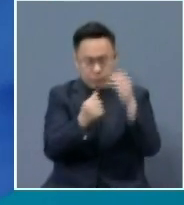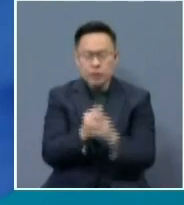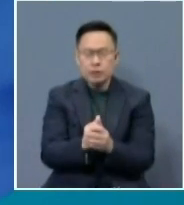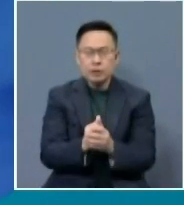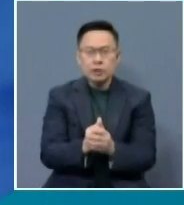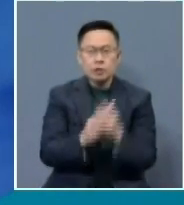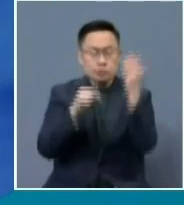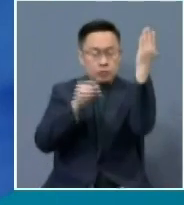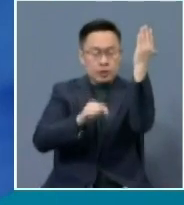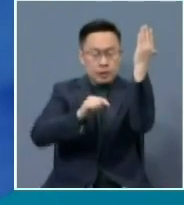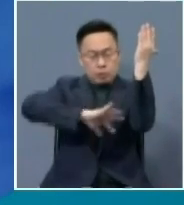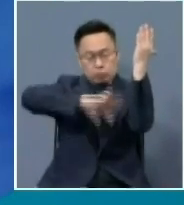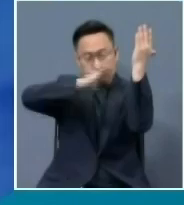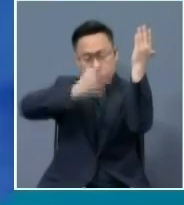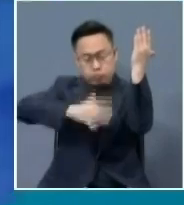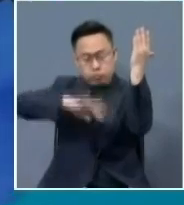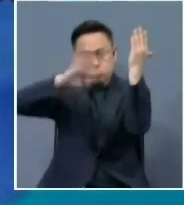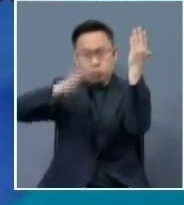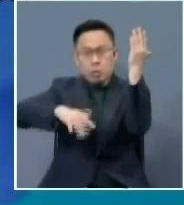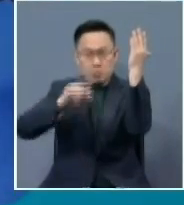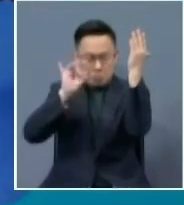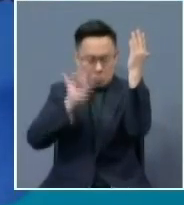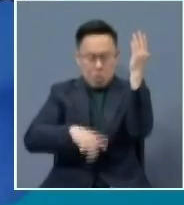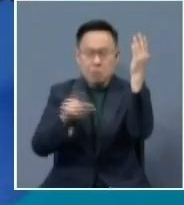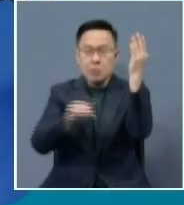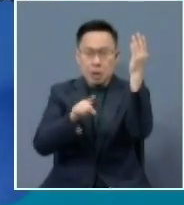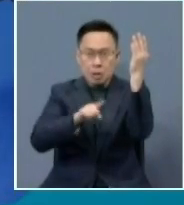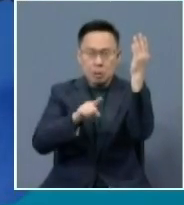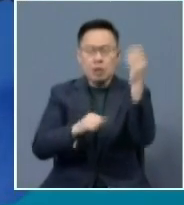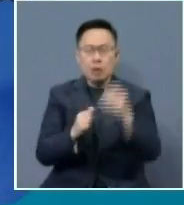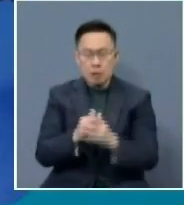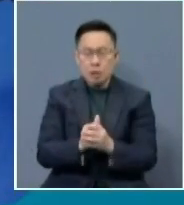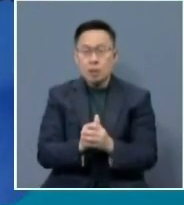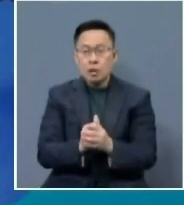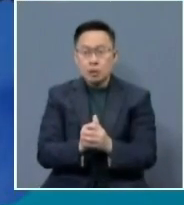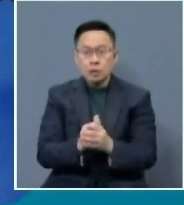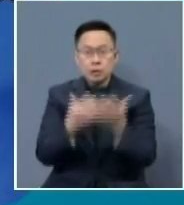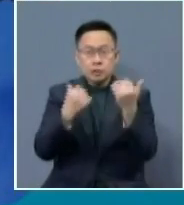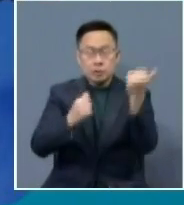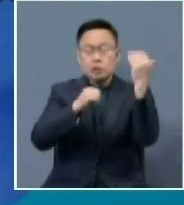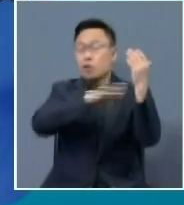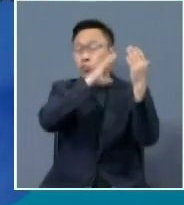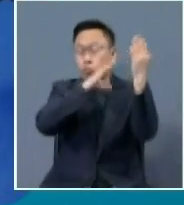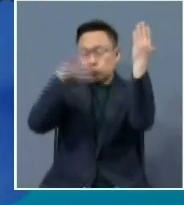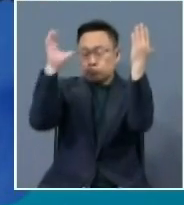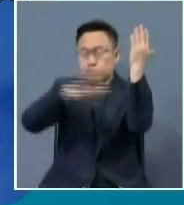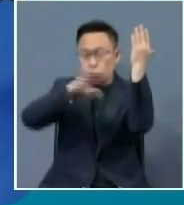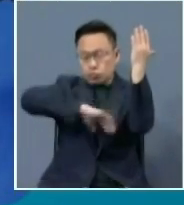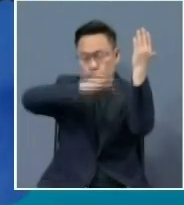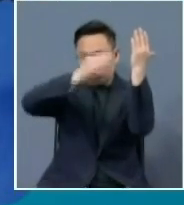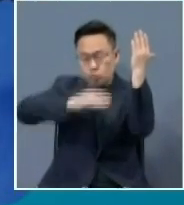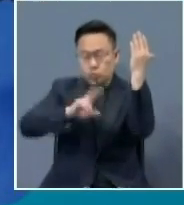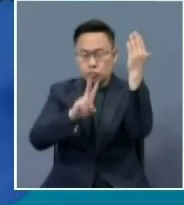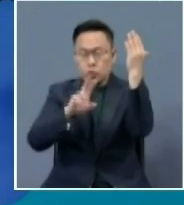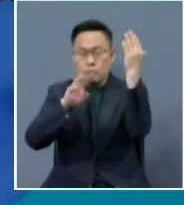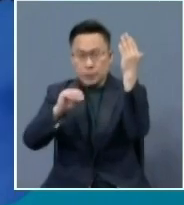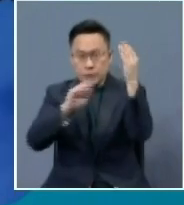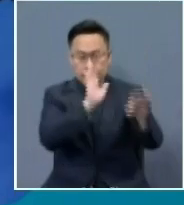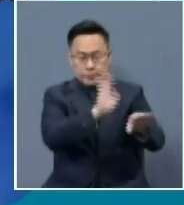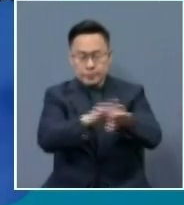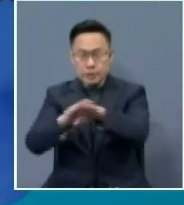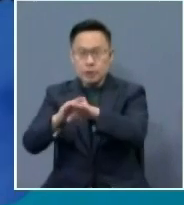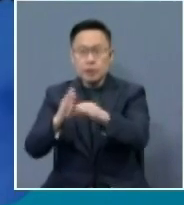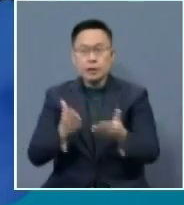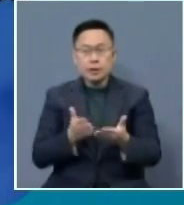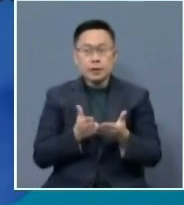คลื่นลมฝั่งอ่าวไทยจะมีกำลังแรงค่ะโดยจะมีฝนฟ้าคะนองเกิดขึ้นคลื่นสูงประมาณ 2เมตขอให้ชาวเรือเดินเรือด้วยความระมัด